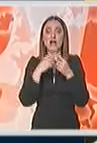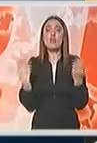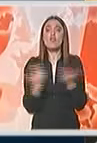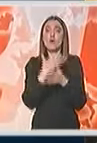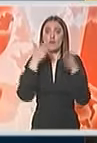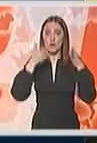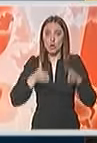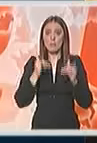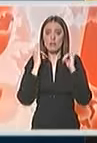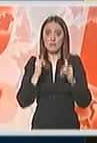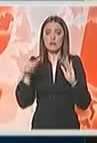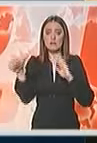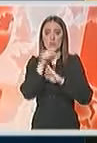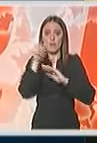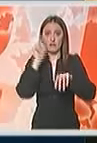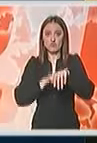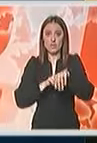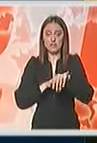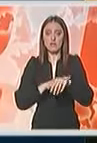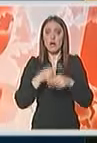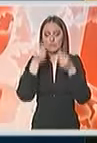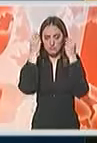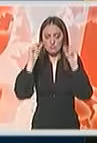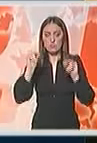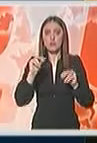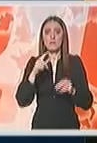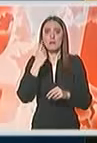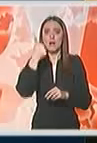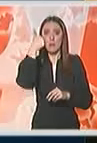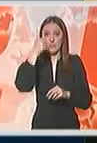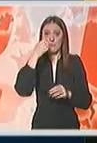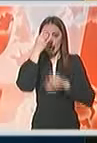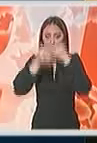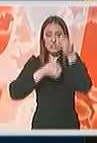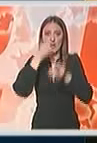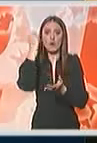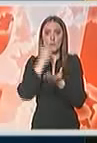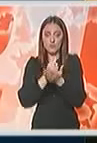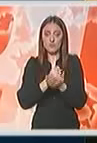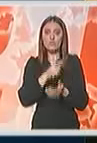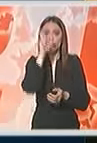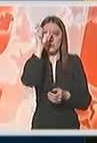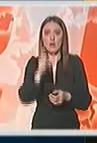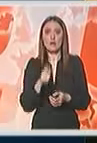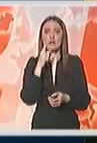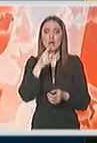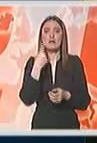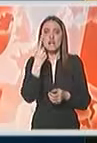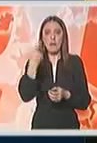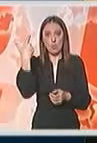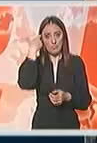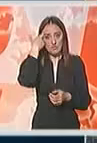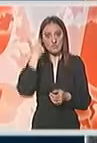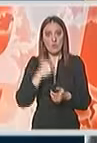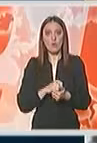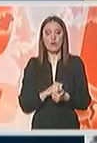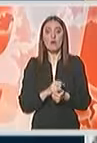Novom groblju je danas u 11 časova održan pomen. Prvobitnom istragom utvrđeno je da je Dada Vujasinović izvršila